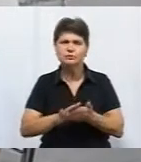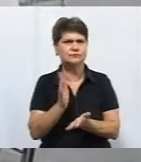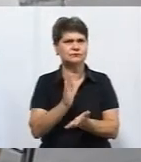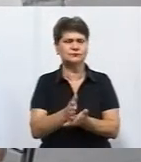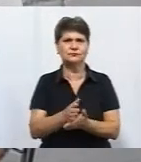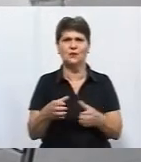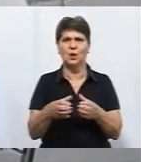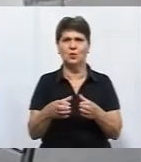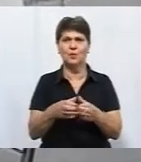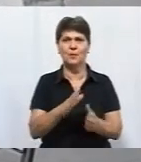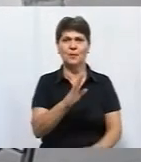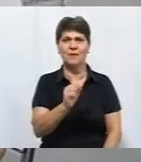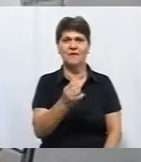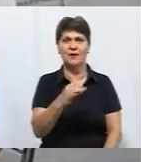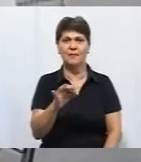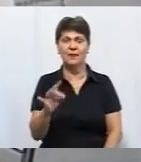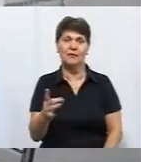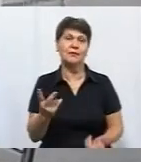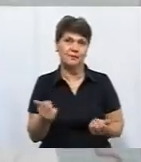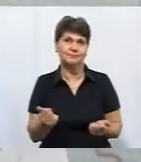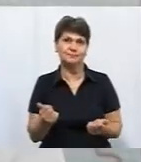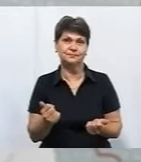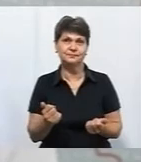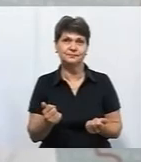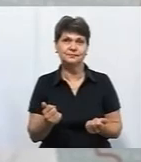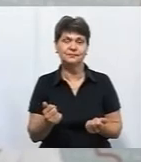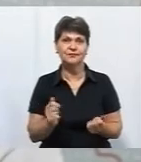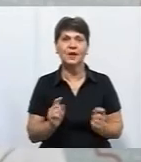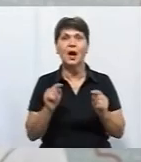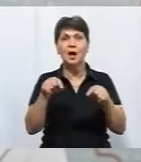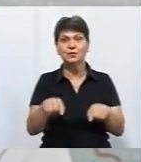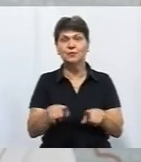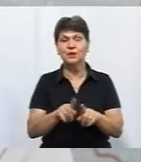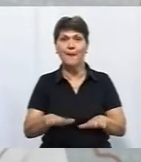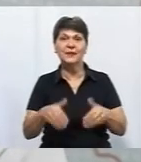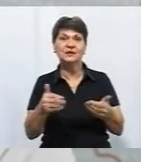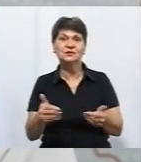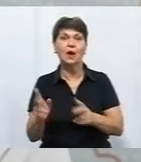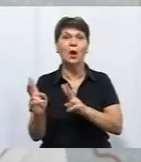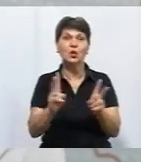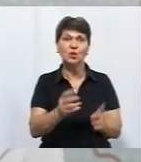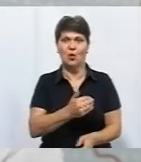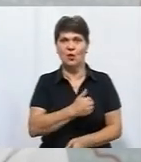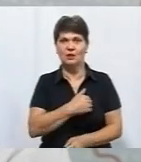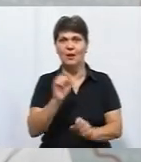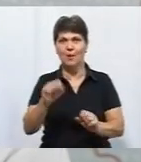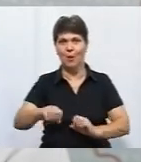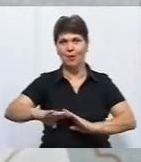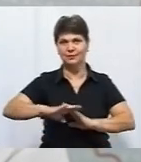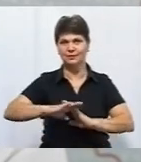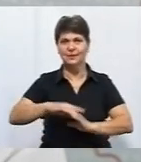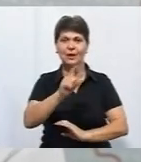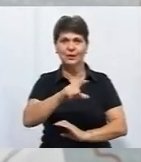Так. Настя створила групу в Вайбері. И вот ну, поступило такое предложение, кто хотел, мог помочь.